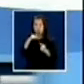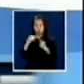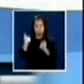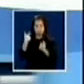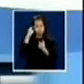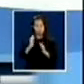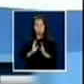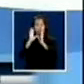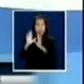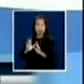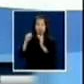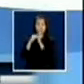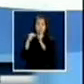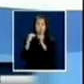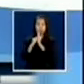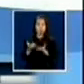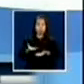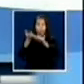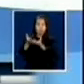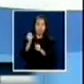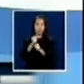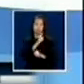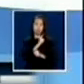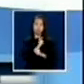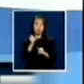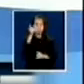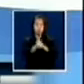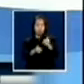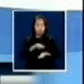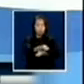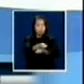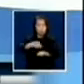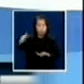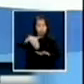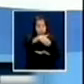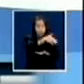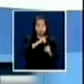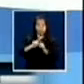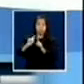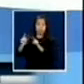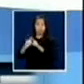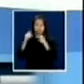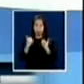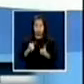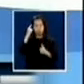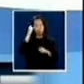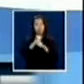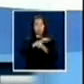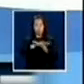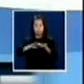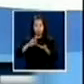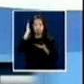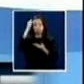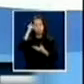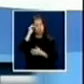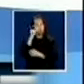อบให้กับทางกรุงเทพมหานครเข้าไปดำเนินการเรียบร้อยแล้วแล้วก็จะกลับเข้าสู่ภาวะปกติในเรื่องของการจราจร